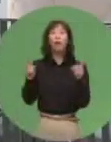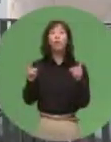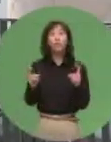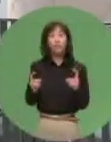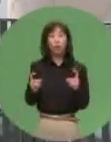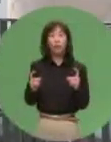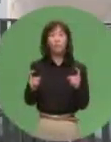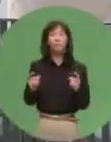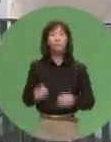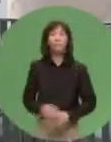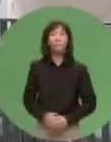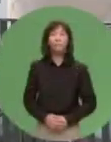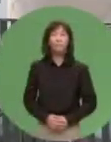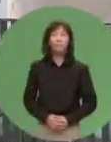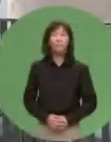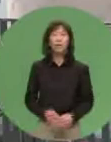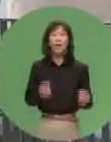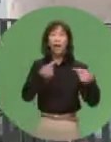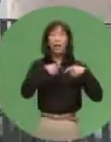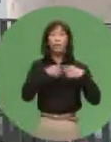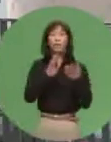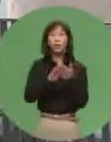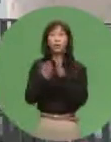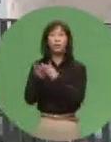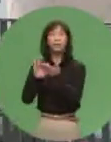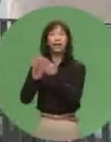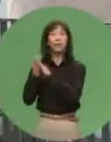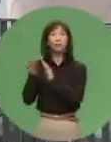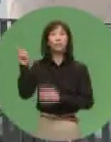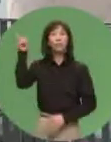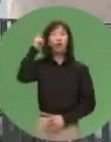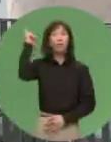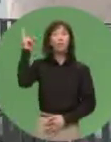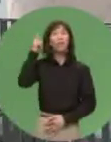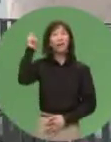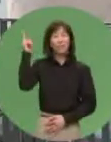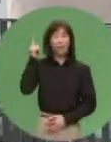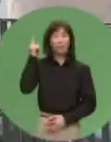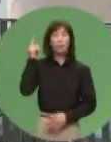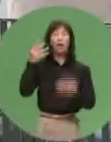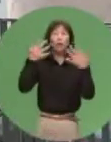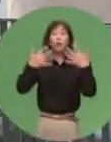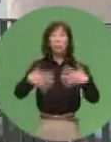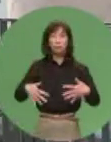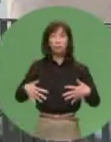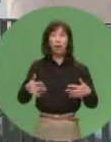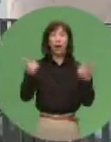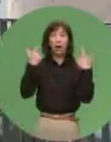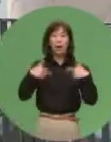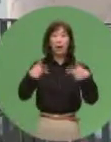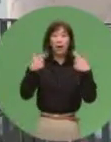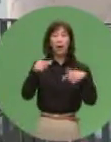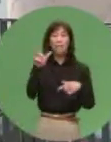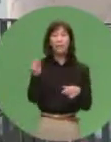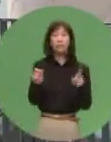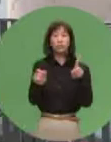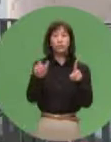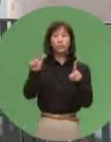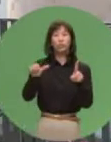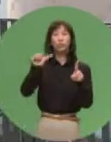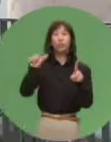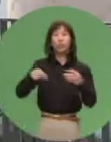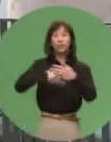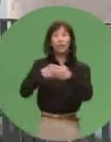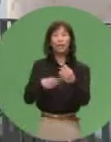こんにちは。ラブリータウン生駒の時間です。この番組は毎月1日と